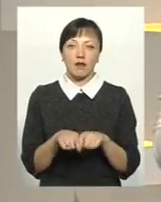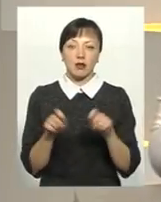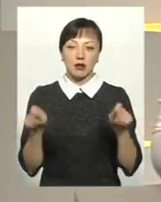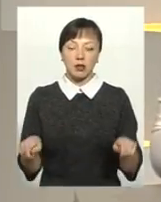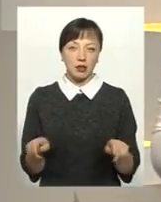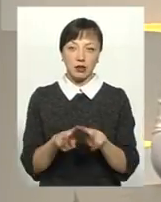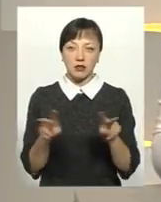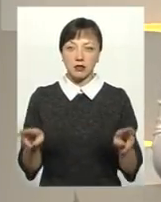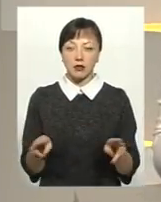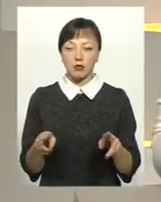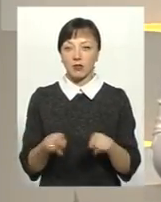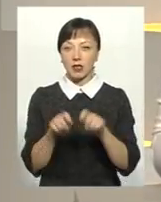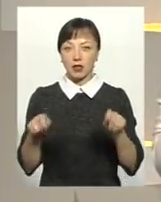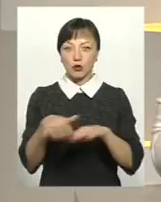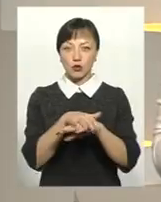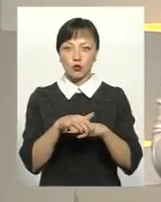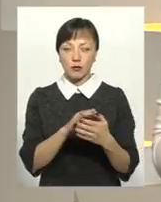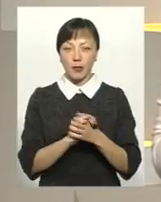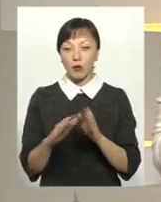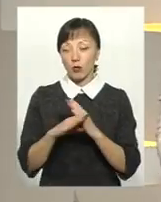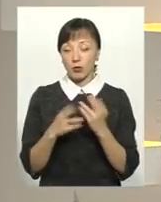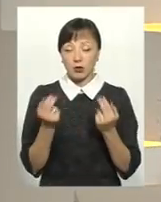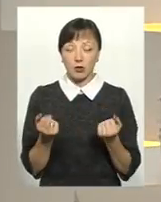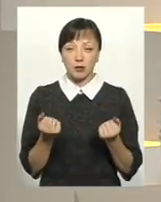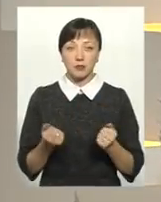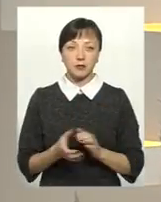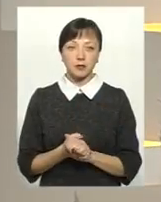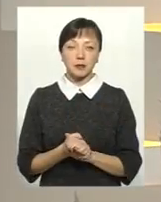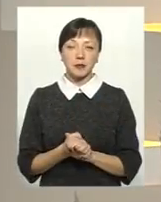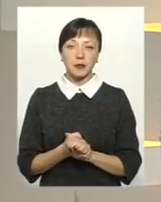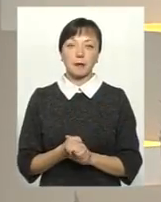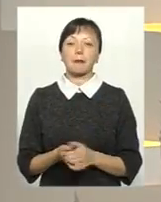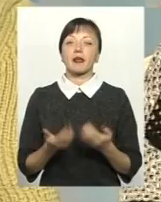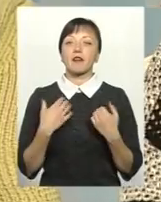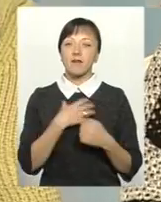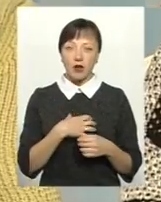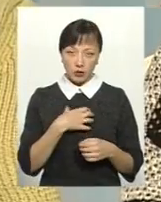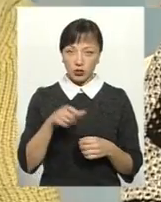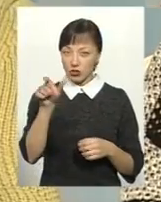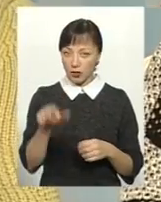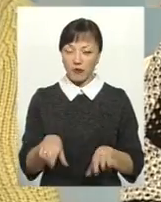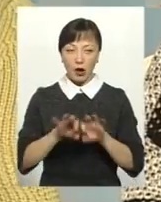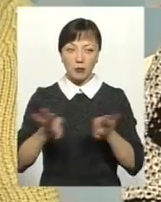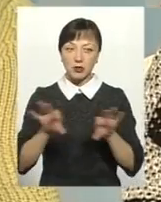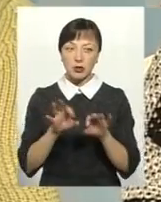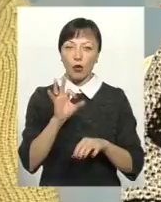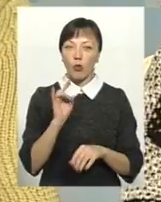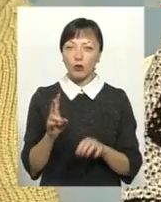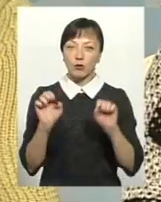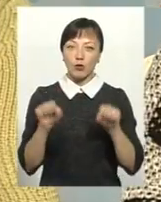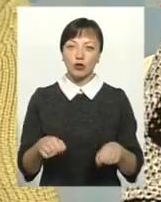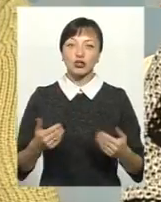само відкрите інше суспільство. Да. Так? Допоможіть мені, так? Ні, точно так же важливо, наверное, чоловіку об'яснити, що він може жити